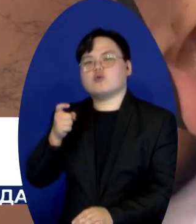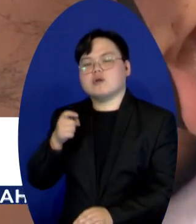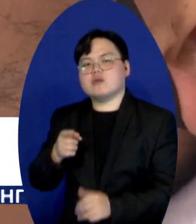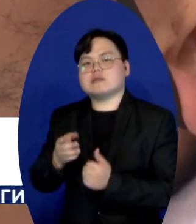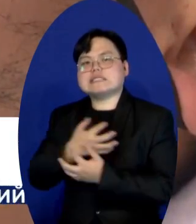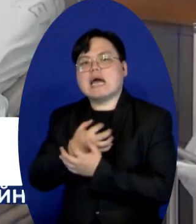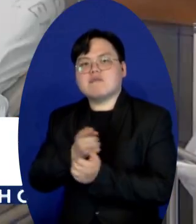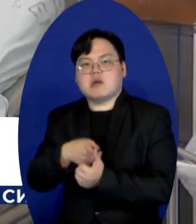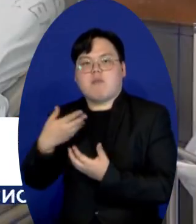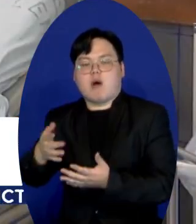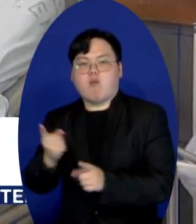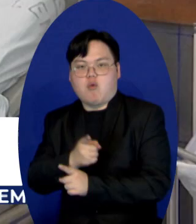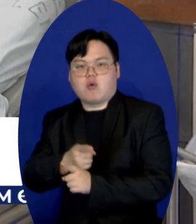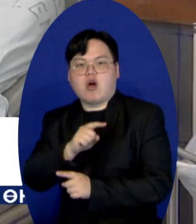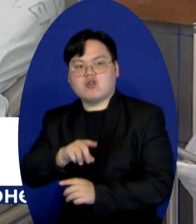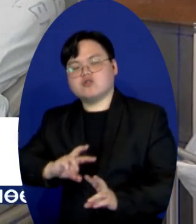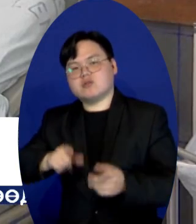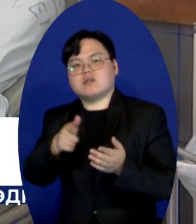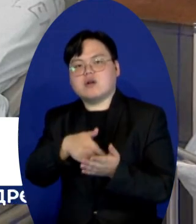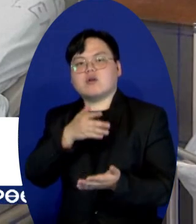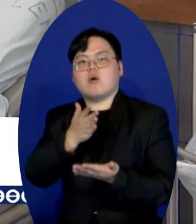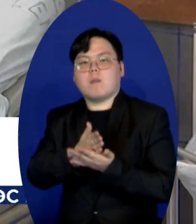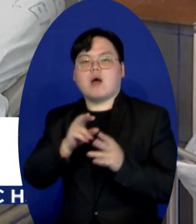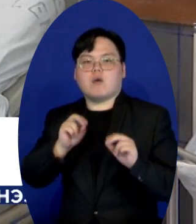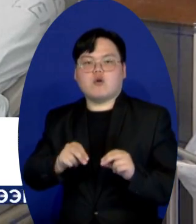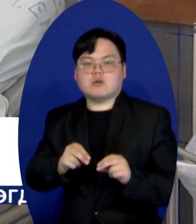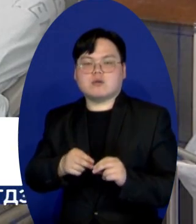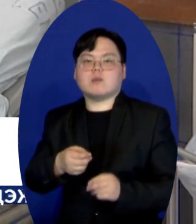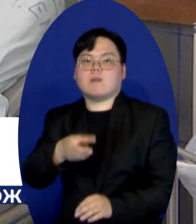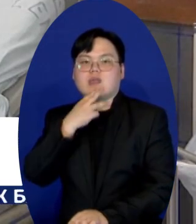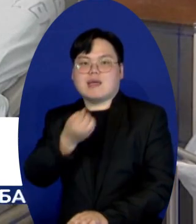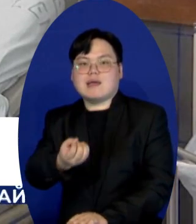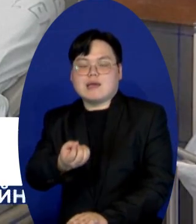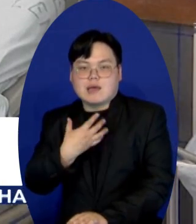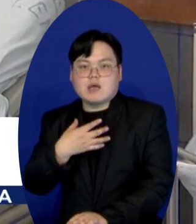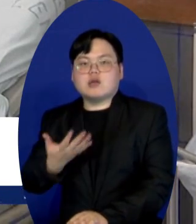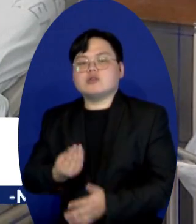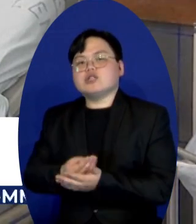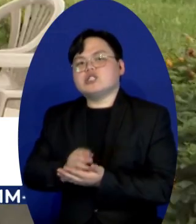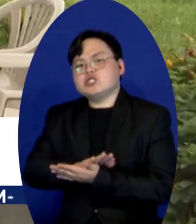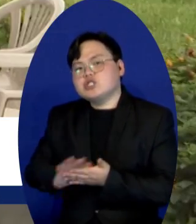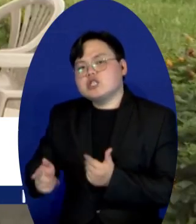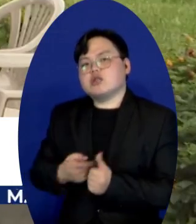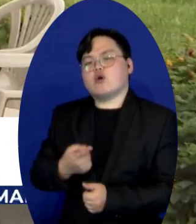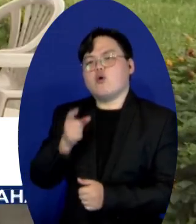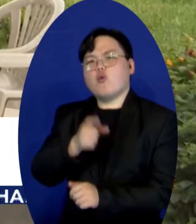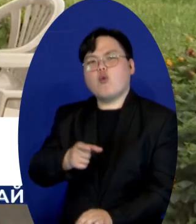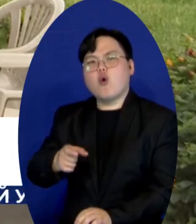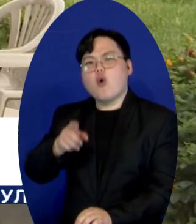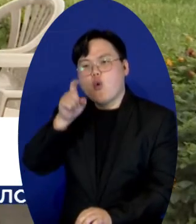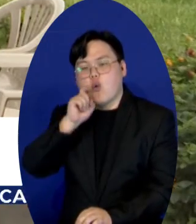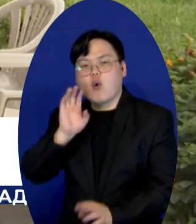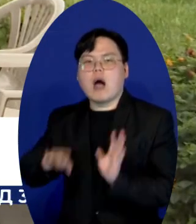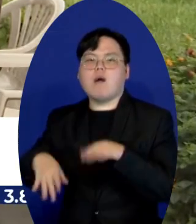мэндийн байгууллагын хэвлэлийн төлөөлөгч Женевт сэтгүүлчд мэдээл хийх үеэрээ дурдсан. Улмаар шинэ нэршлийн тал дээр хүссэн хүмүүс санаа